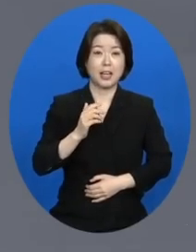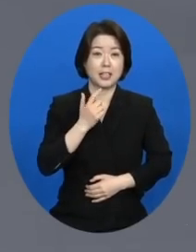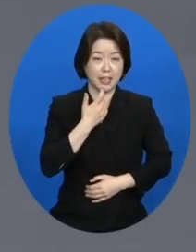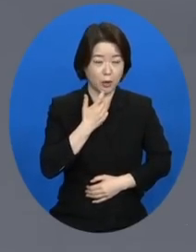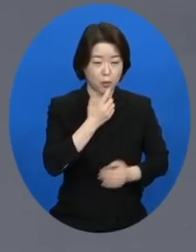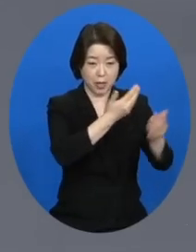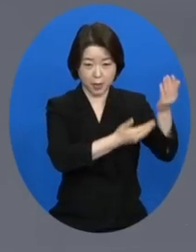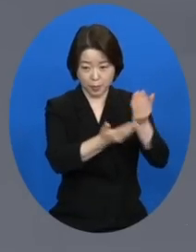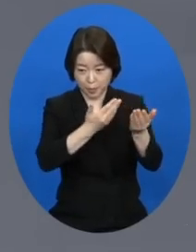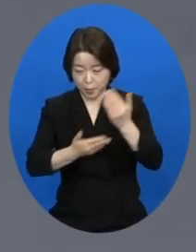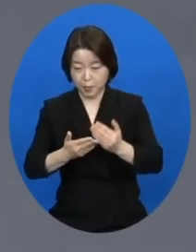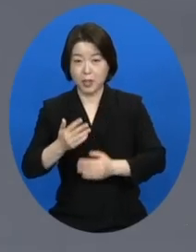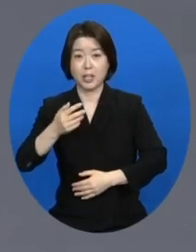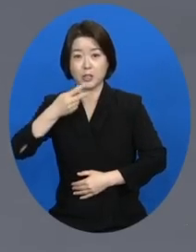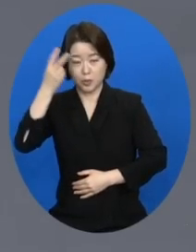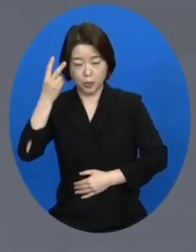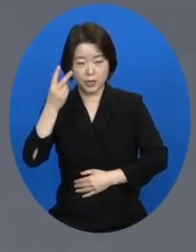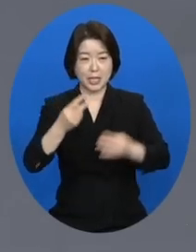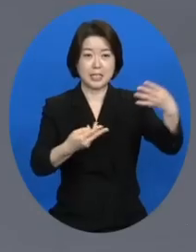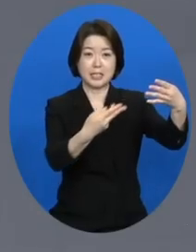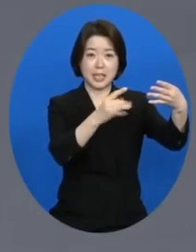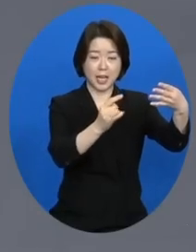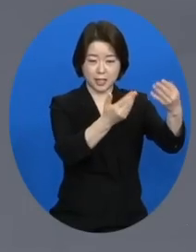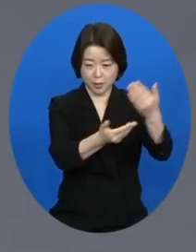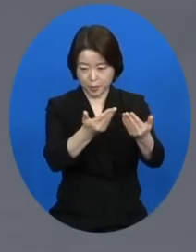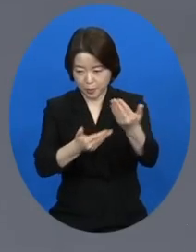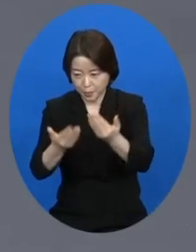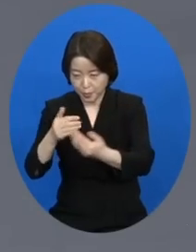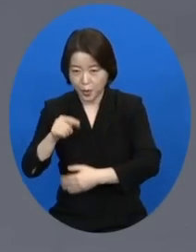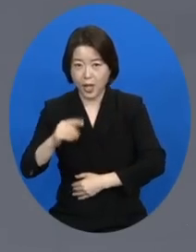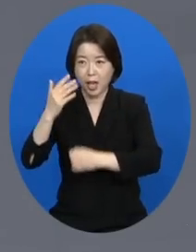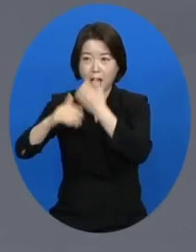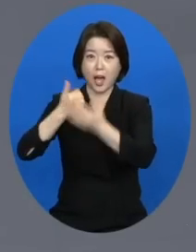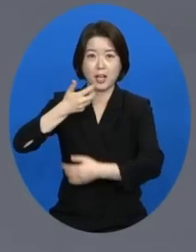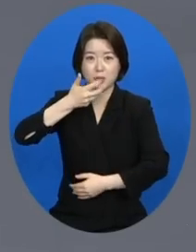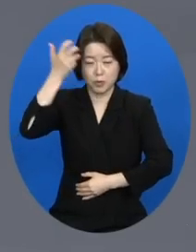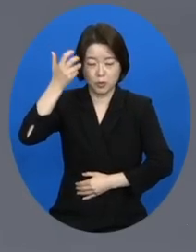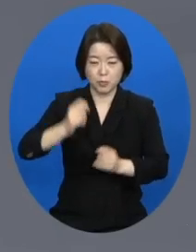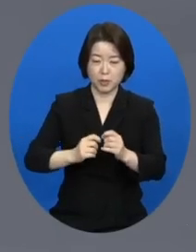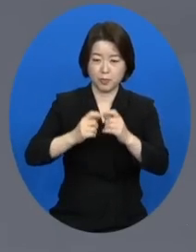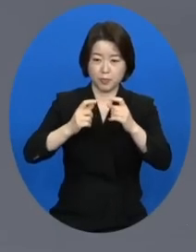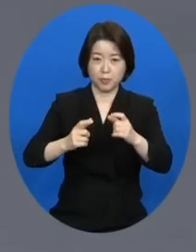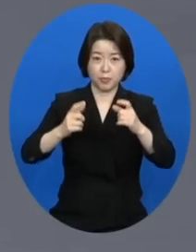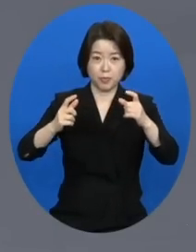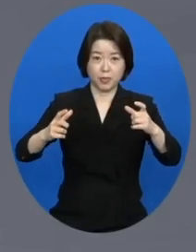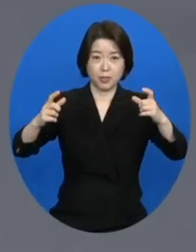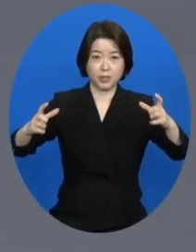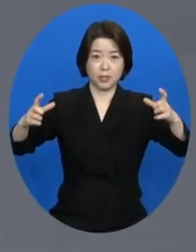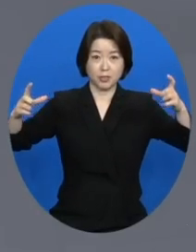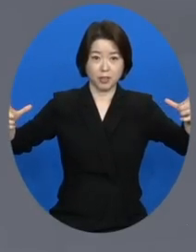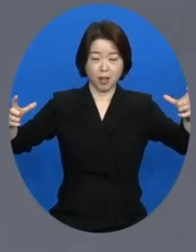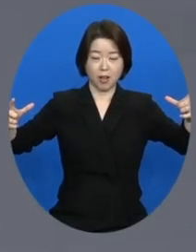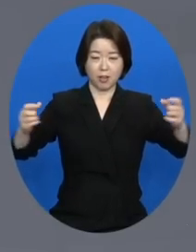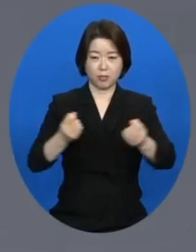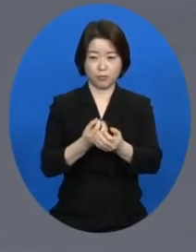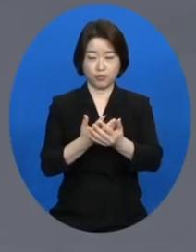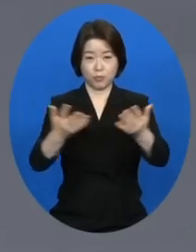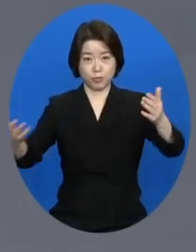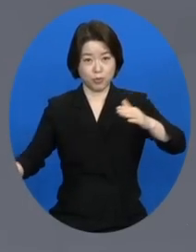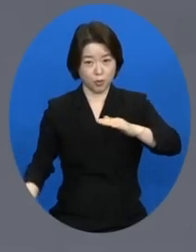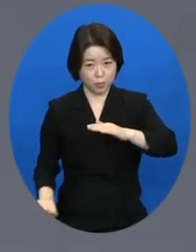그리고 요셉에 이르기까지 4대에 걸쳐서 그 하나님의 꿈이 점차 점진적으로 이렇게